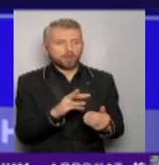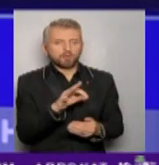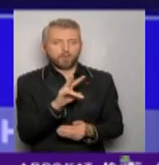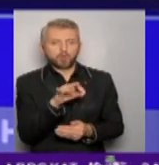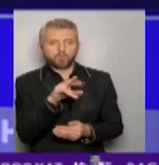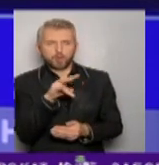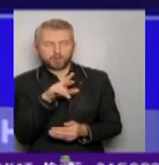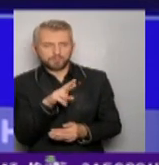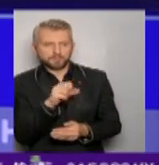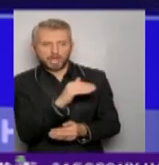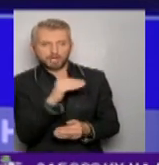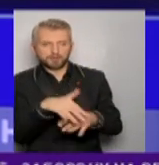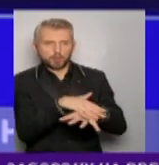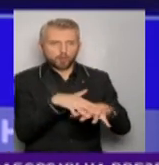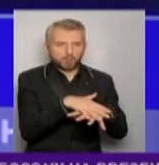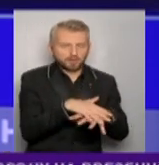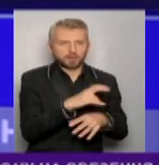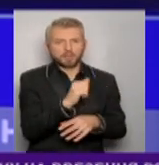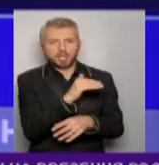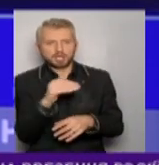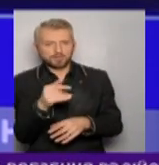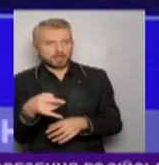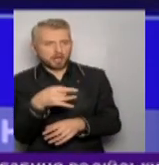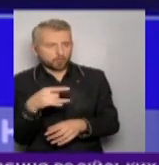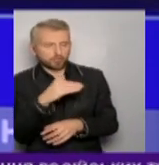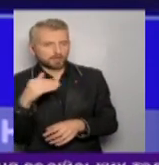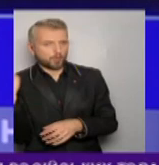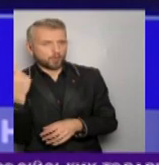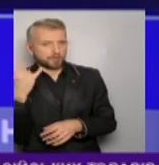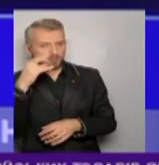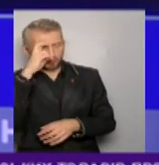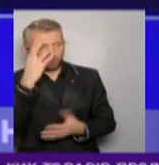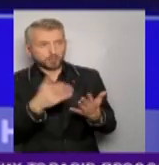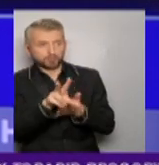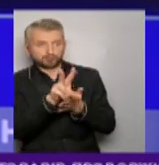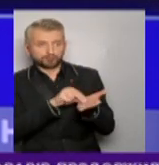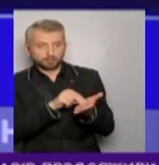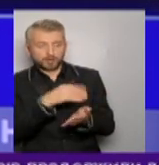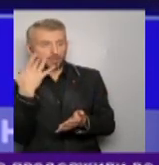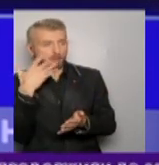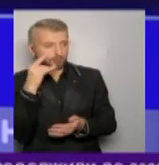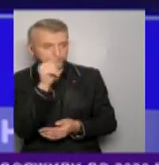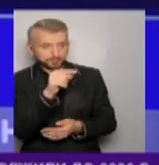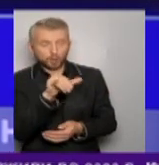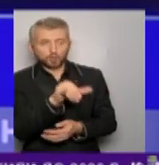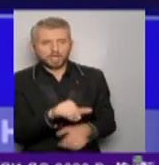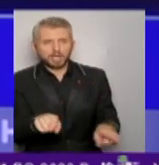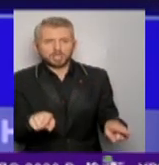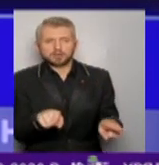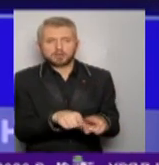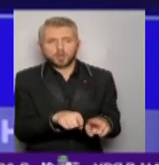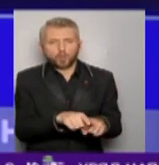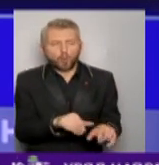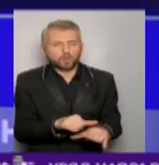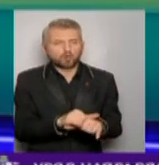громади, на рівні району, на рівні області, на рівні держави. Якщо брати досвід Сполучених Штатів Америки, у них зараз такого стрімкого зростання